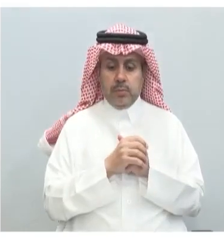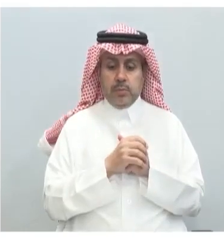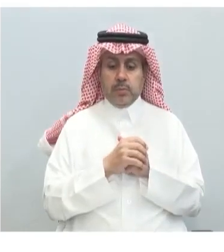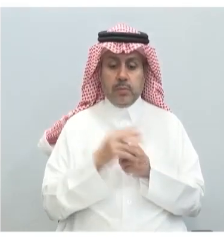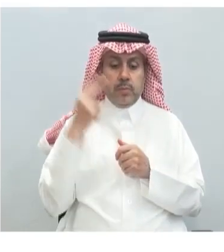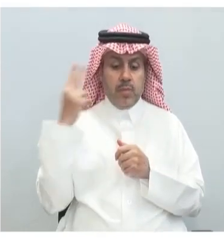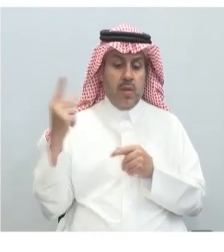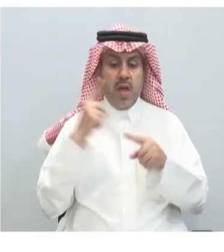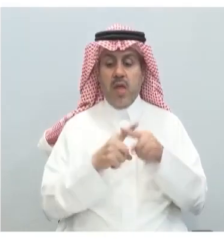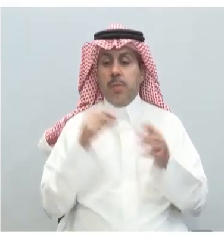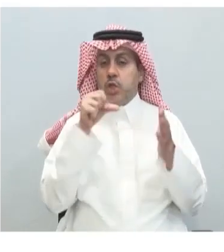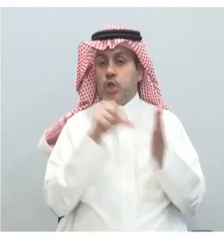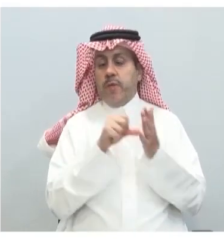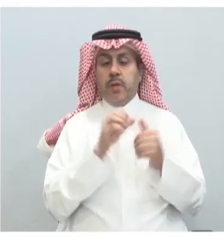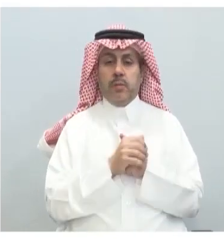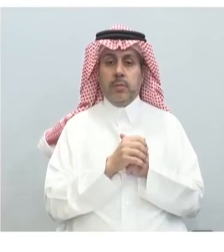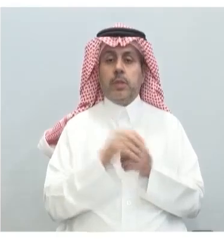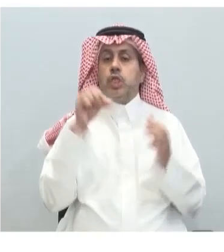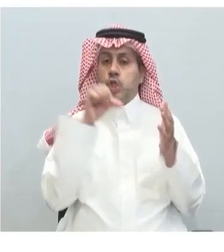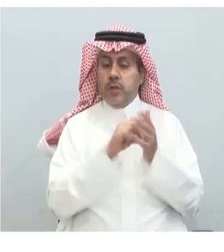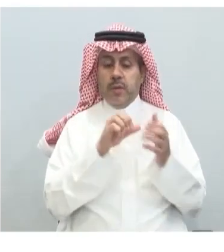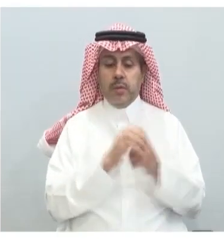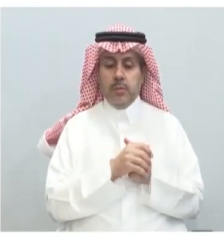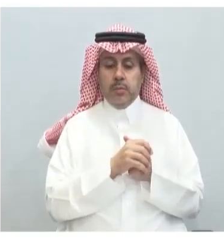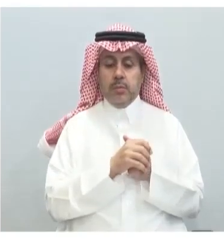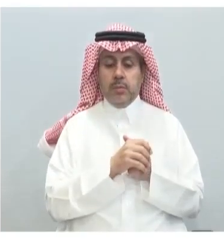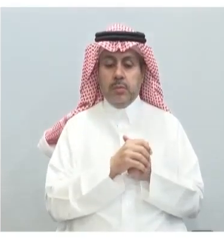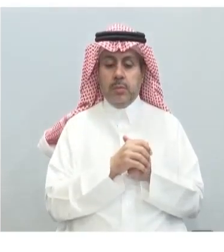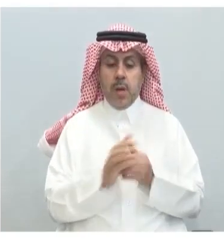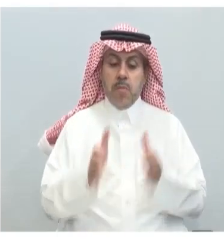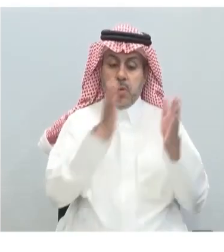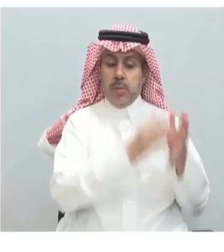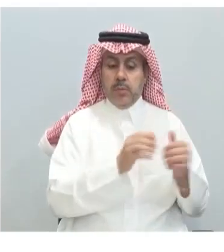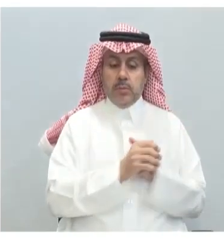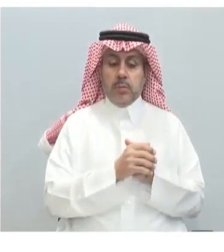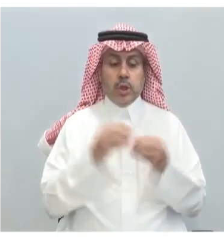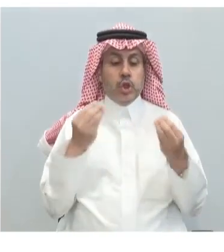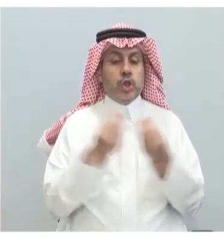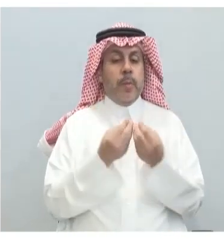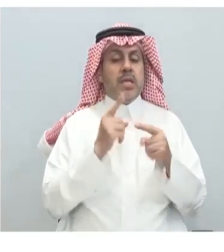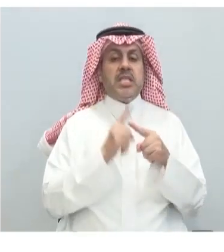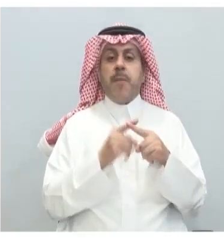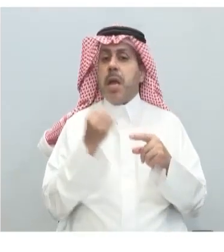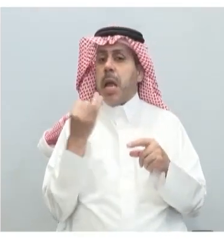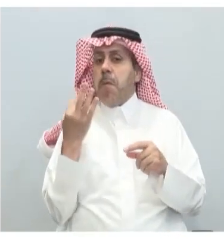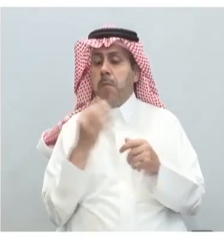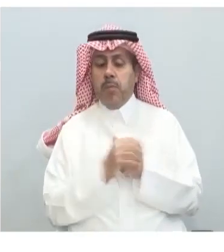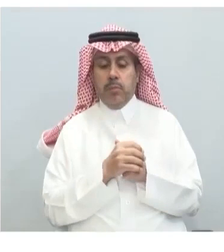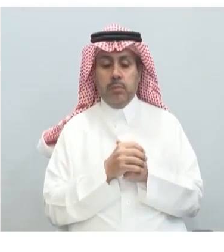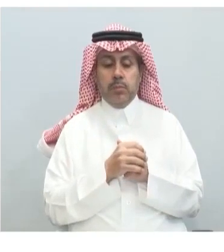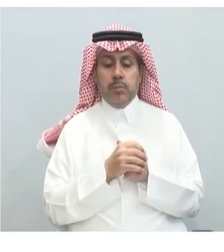2 ضرب الصفر سيعطيني اساسا صفر بعد ذلك نقوم بعمليه حسابيه عاديه لاحظ